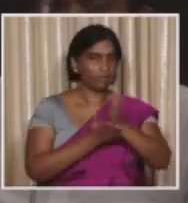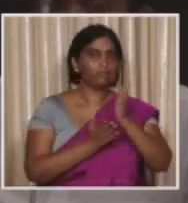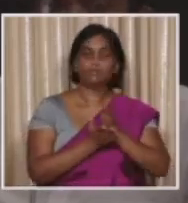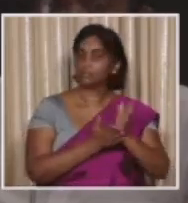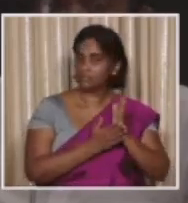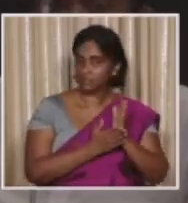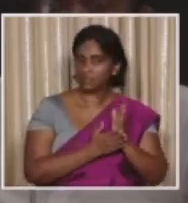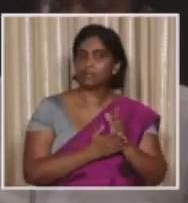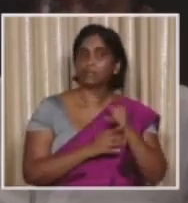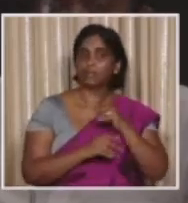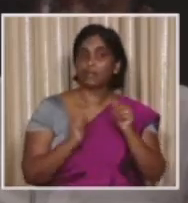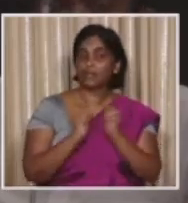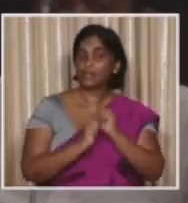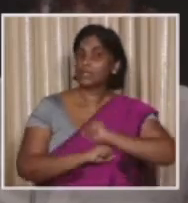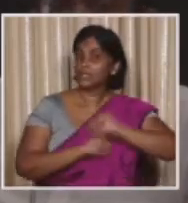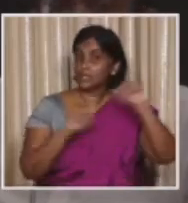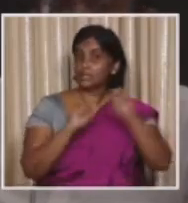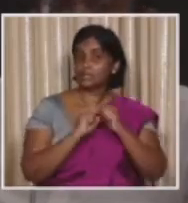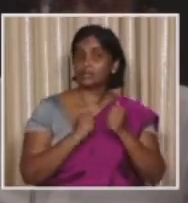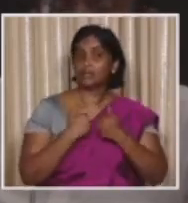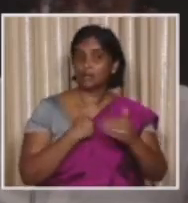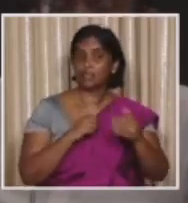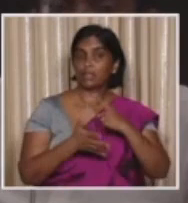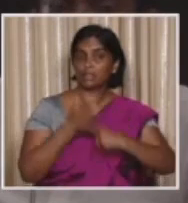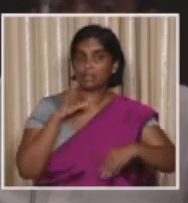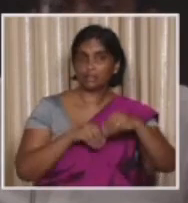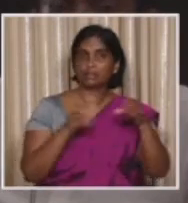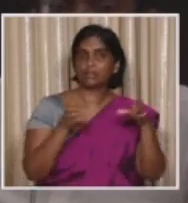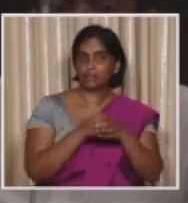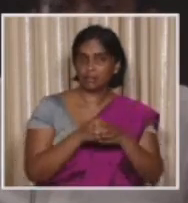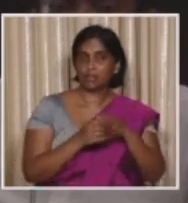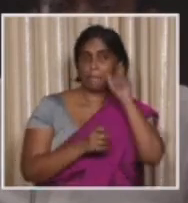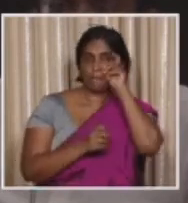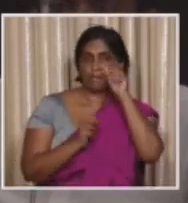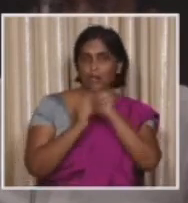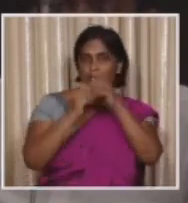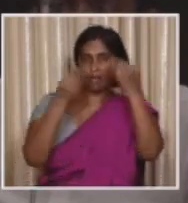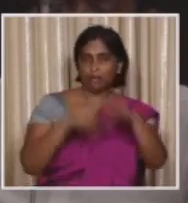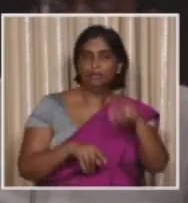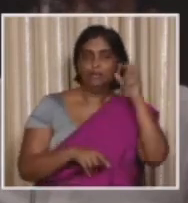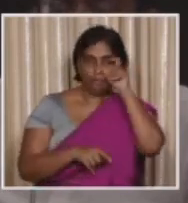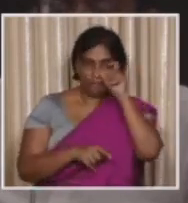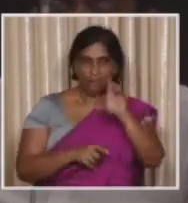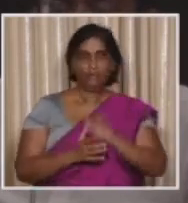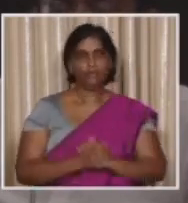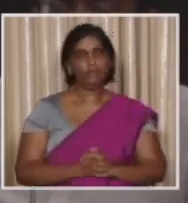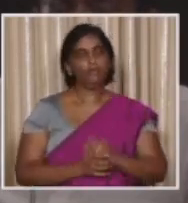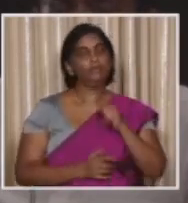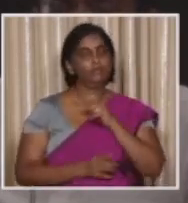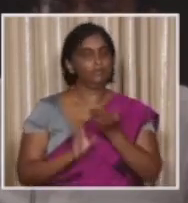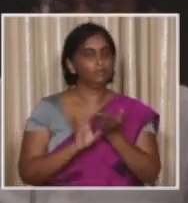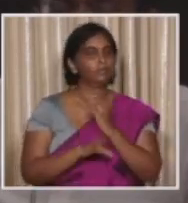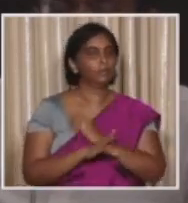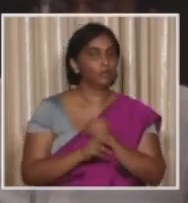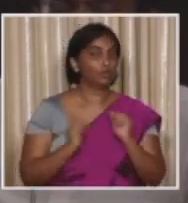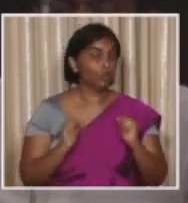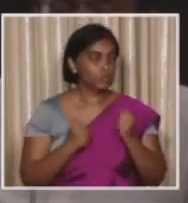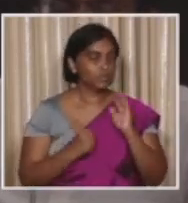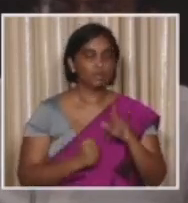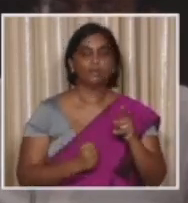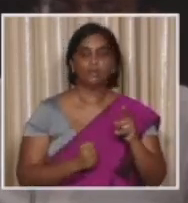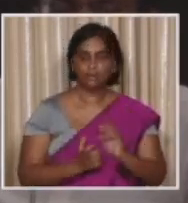ඉවරලා වැඩ වර්ජන රැල්ලක් එක්ක දේශපාලන කණ්ඩායම් කීපයක් බලනවා කර්මන්නේ කරන්න. ඒක තමයි පහුගිය කාලේ උත්සාහ